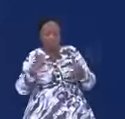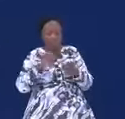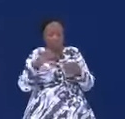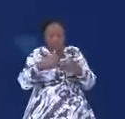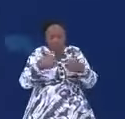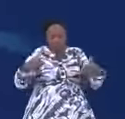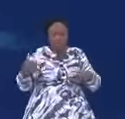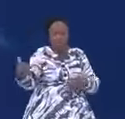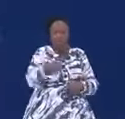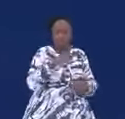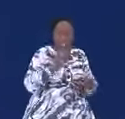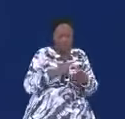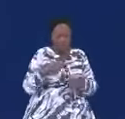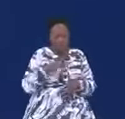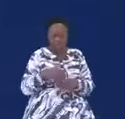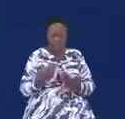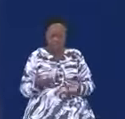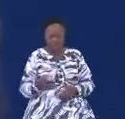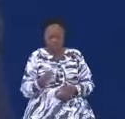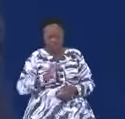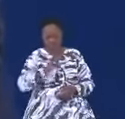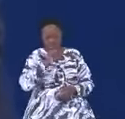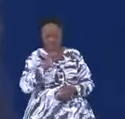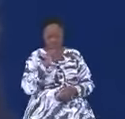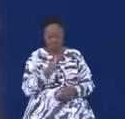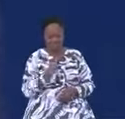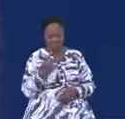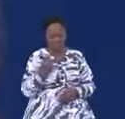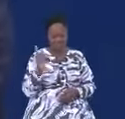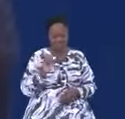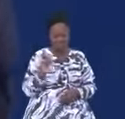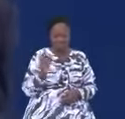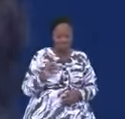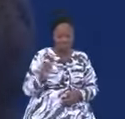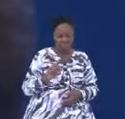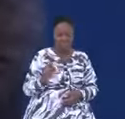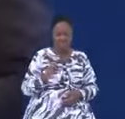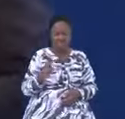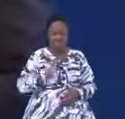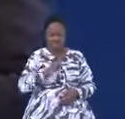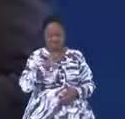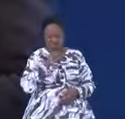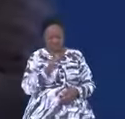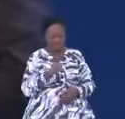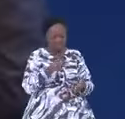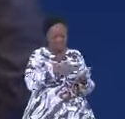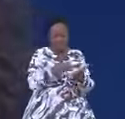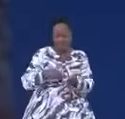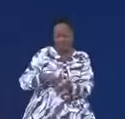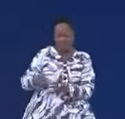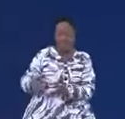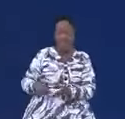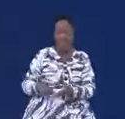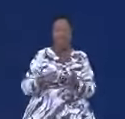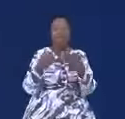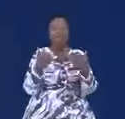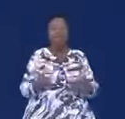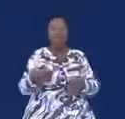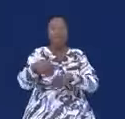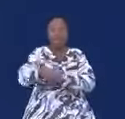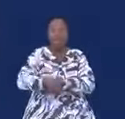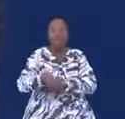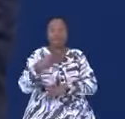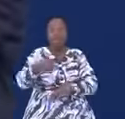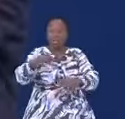pas ne dit pas je ne suis pas psy ou cela ce soir la puissance de christ